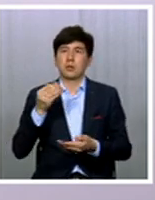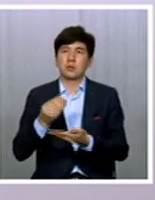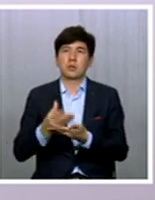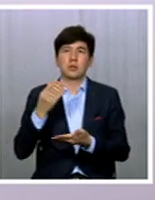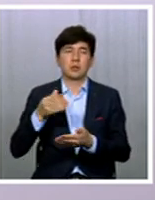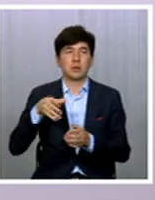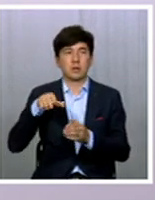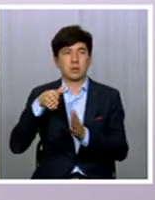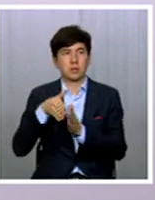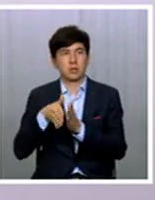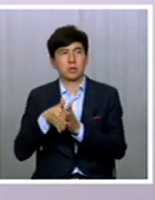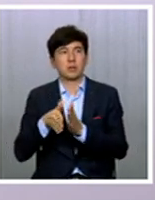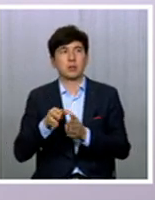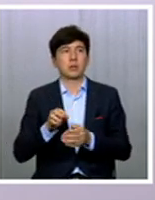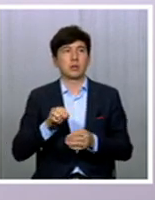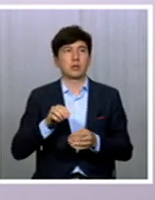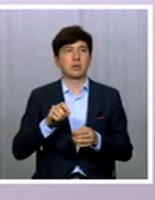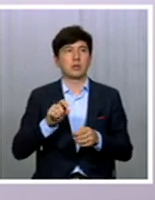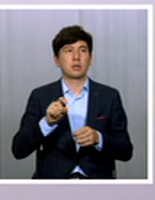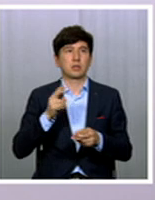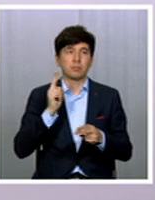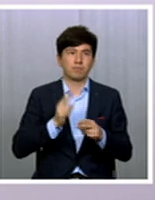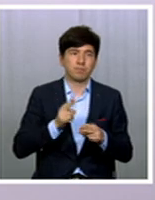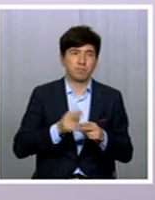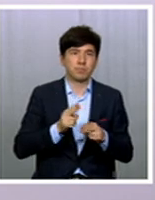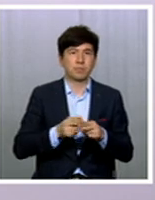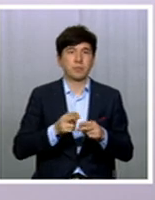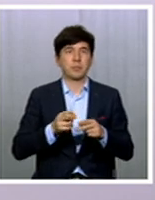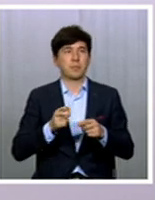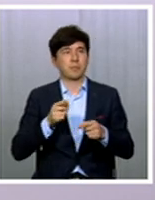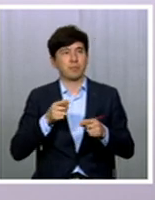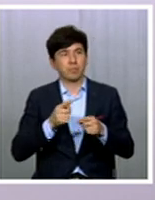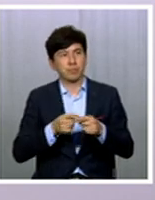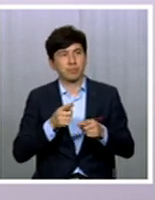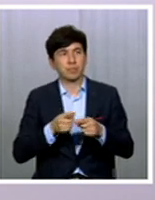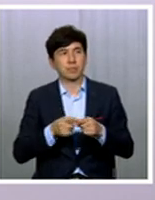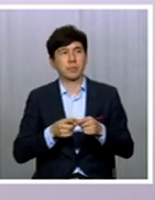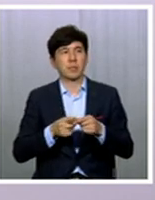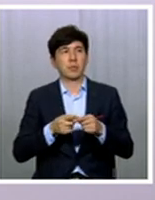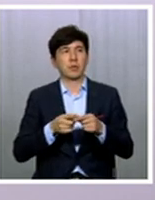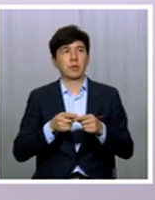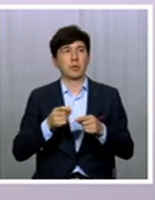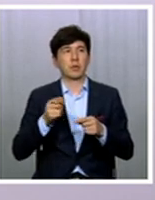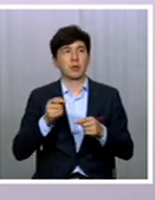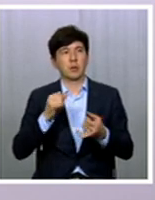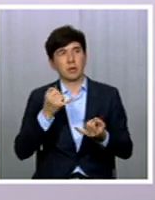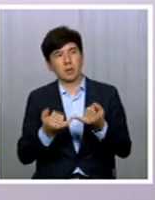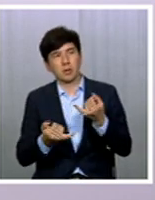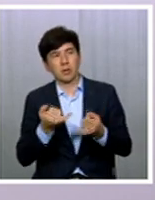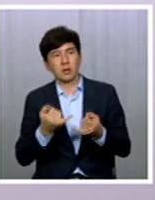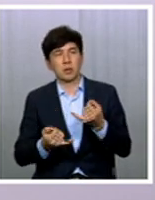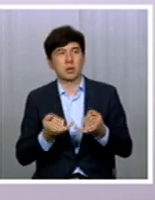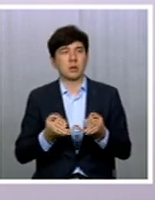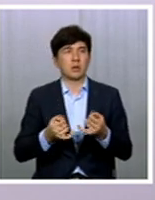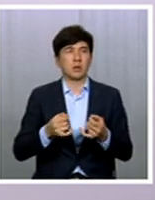тапқан. Мысалы, мырыш, никель, алюминий, бағалы металдар, мұнай мен мұнай